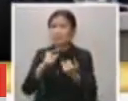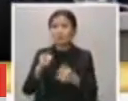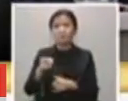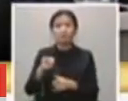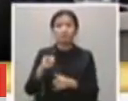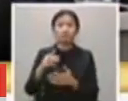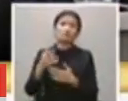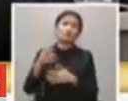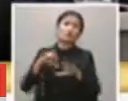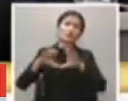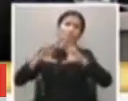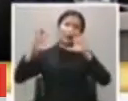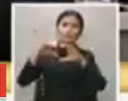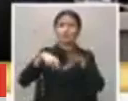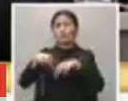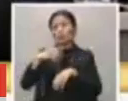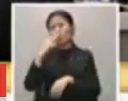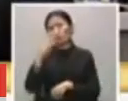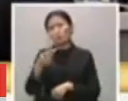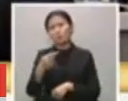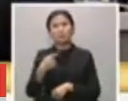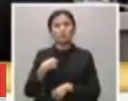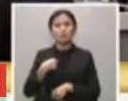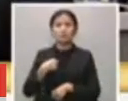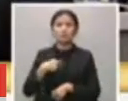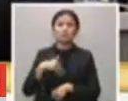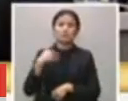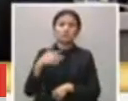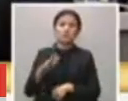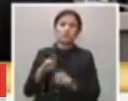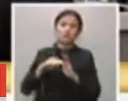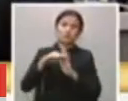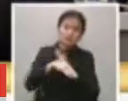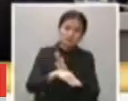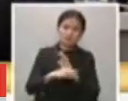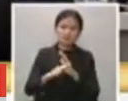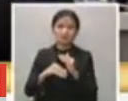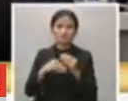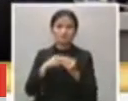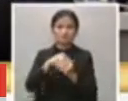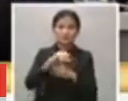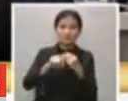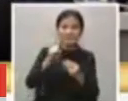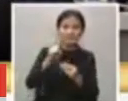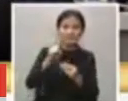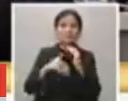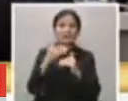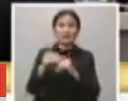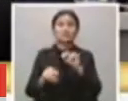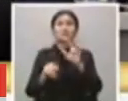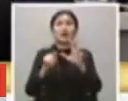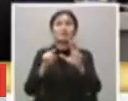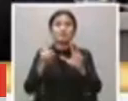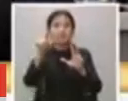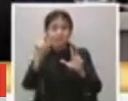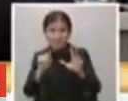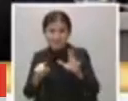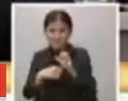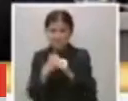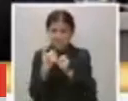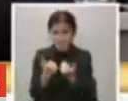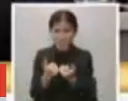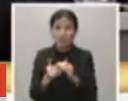3เฉลี่ยการเจริญเติบโตทางเศรษฐกิจอยู่ที่ 3% ปีนี้จะต่ำ2ด้วยไ